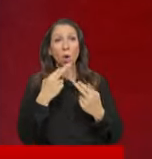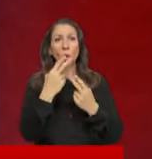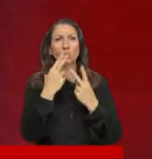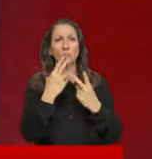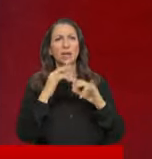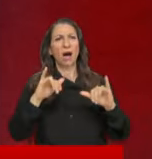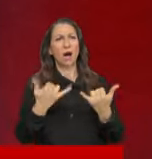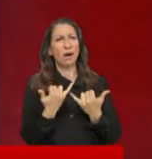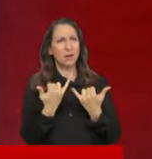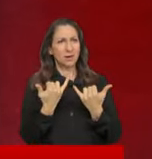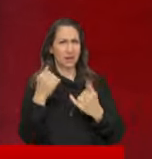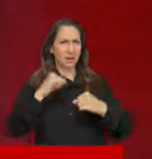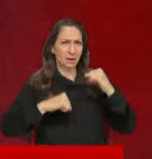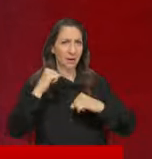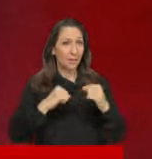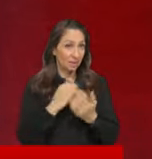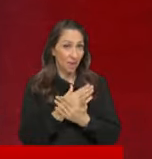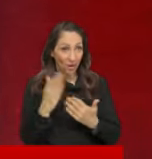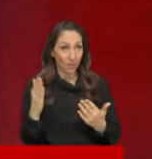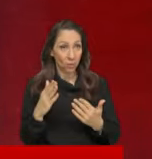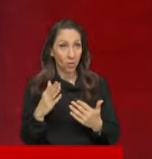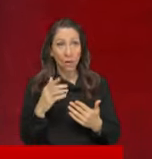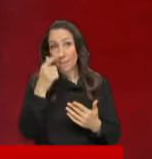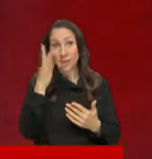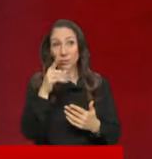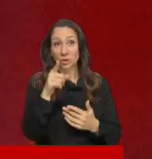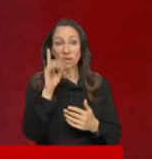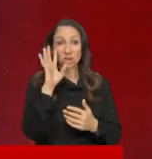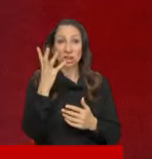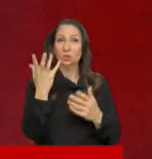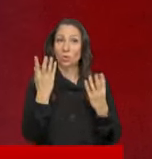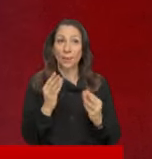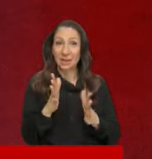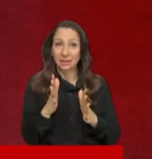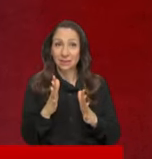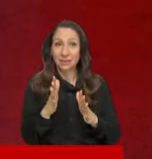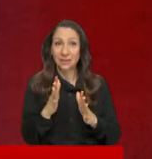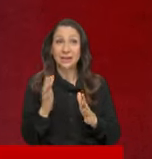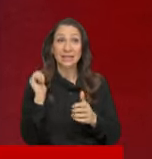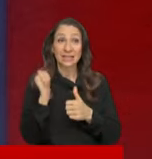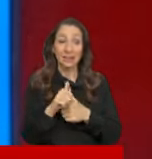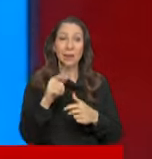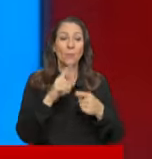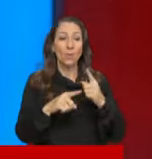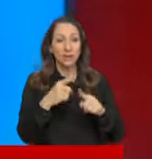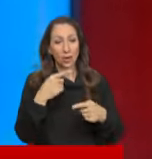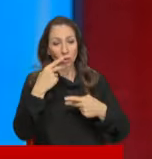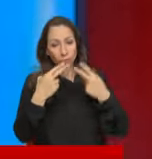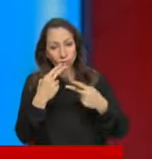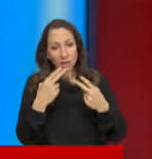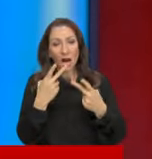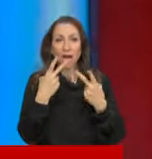olarak da sert bir rekabet devam ediyor sahada Belki bu da sizi şaşırtı yine de siyasetin dili